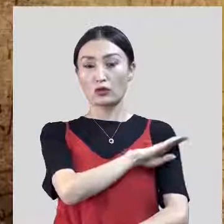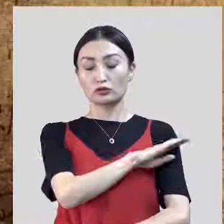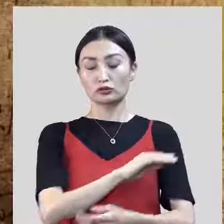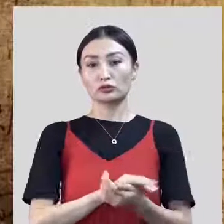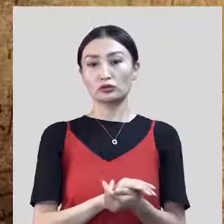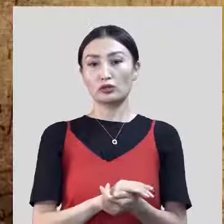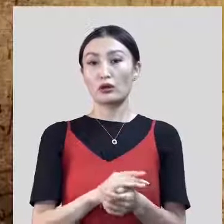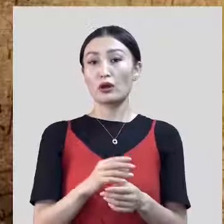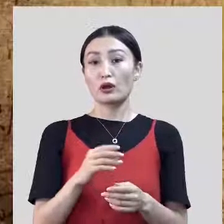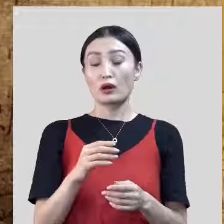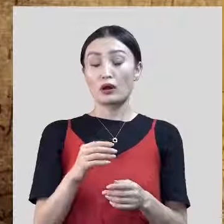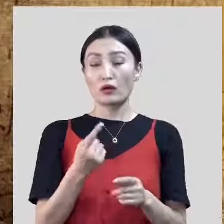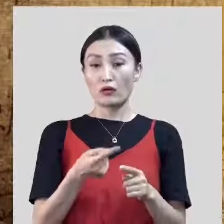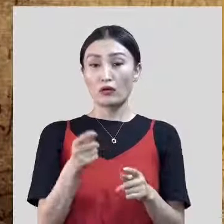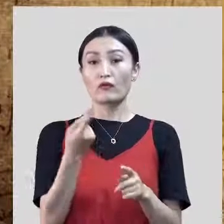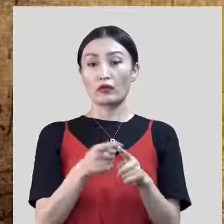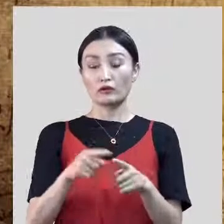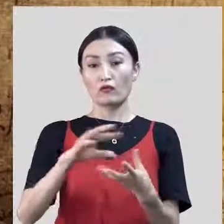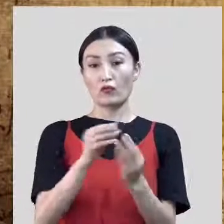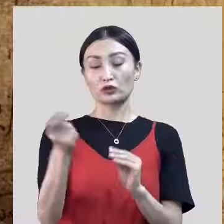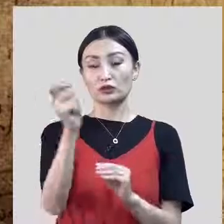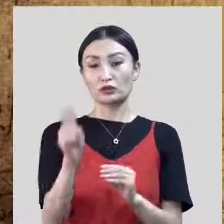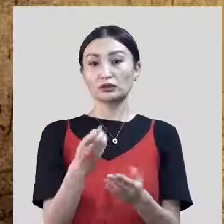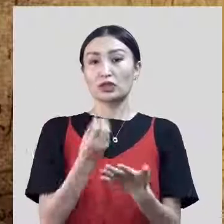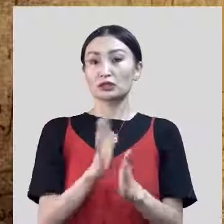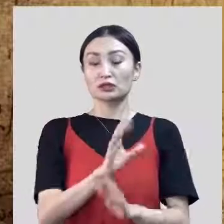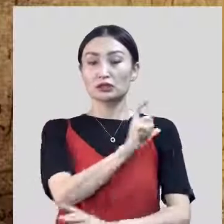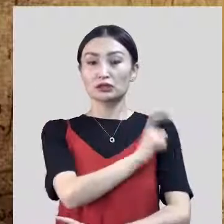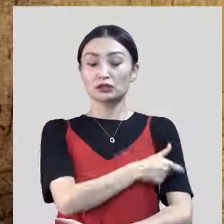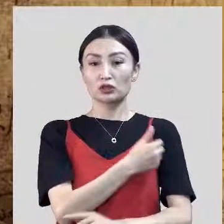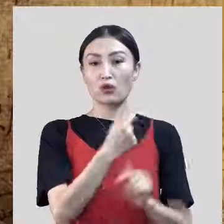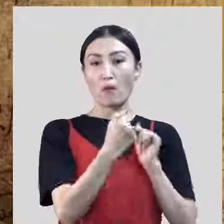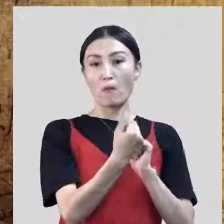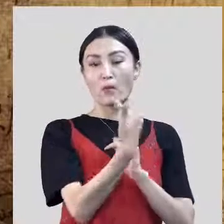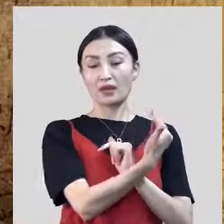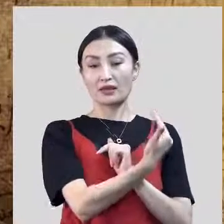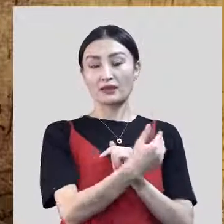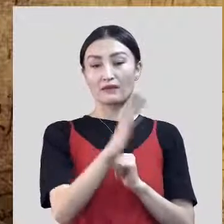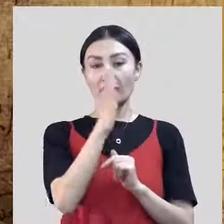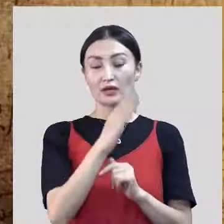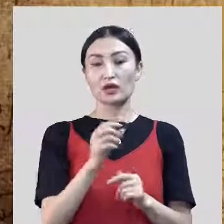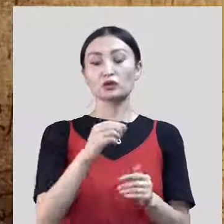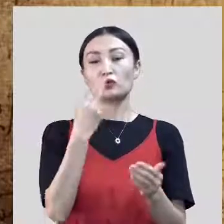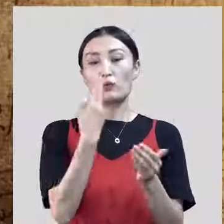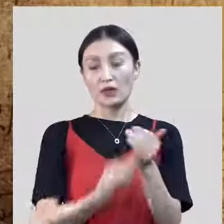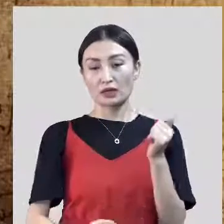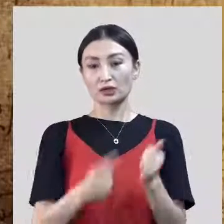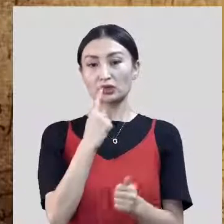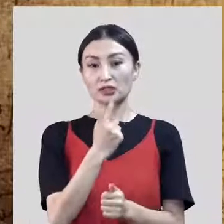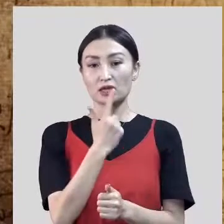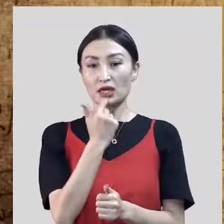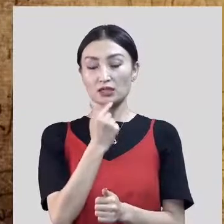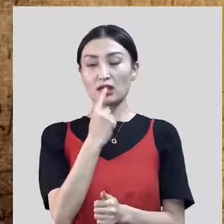в ходе советско-польской войны недооценила силы противника что привело к поражению красной армии